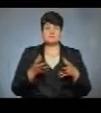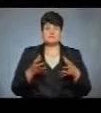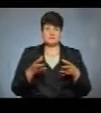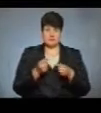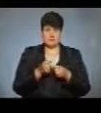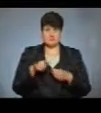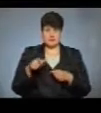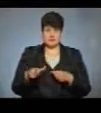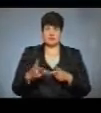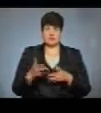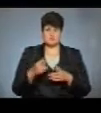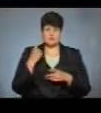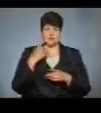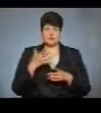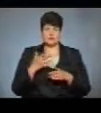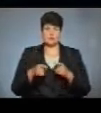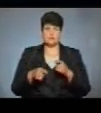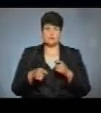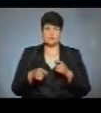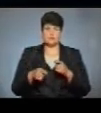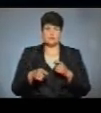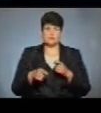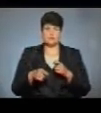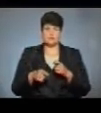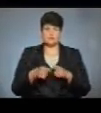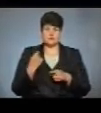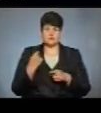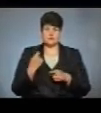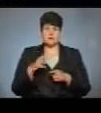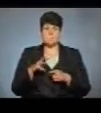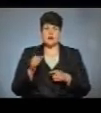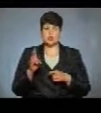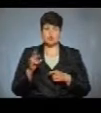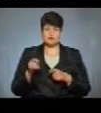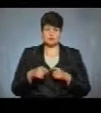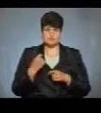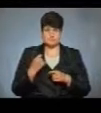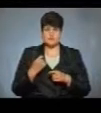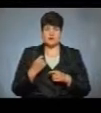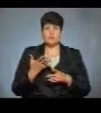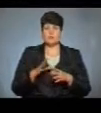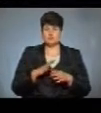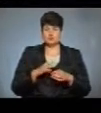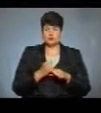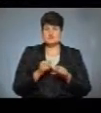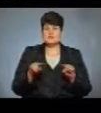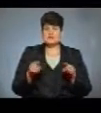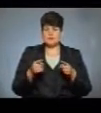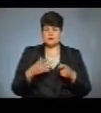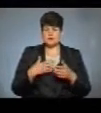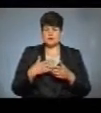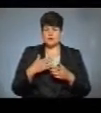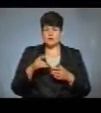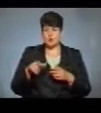у підготовці майнових злочинів на території Тернопільщини. Сьогодні управління карного розшуку і управління КОРТ було здійснено затримання громадянин,